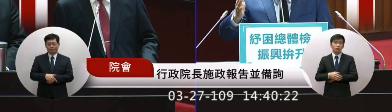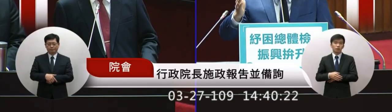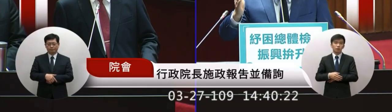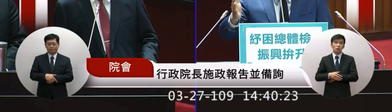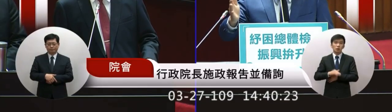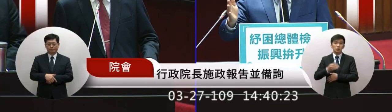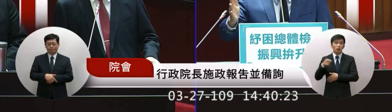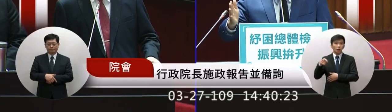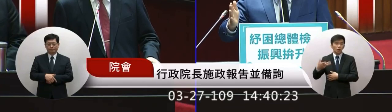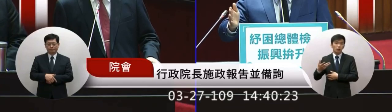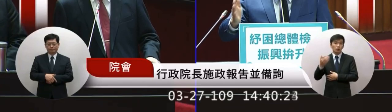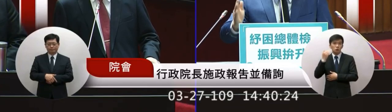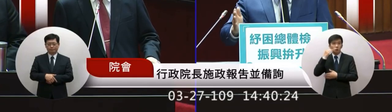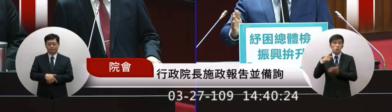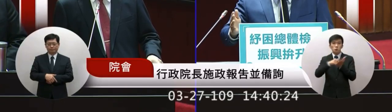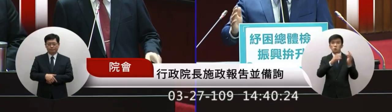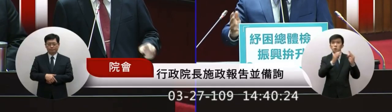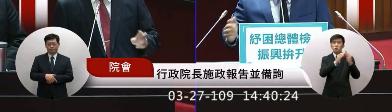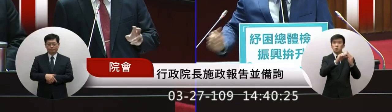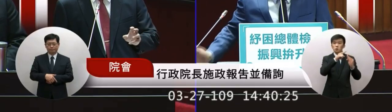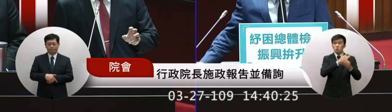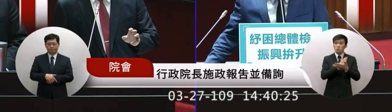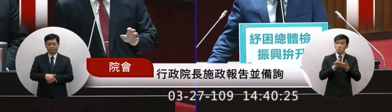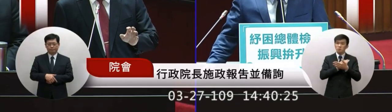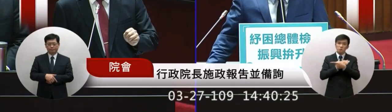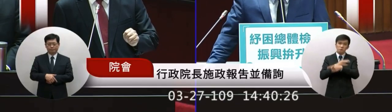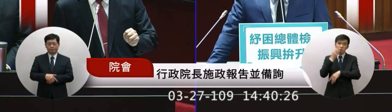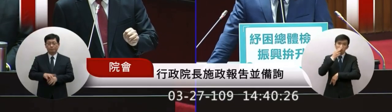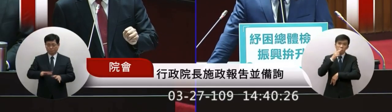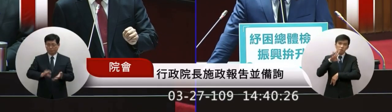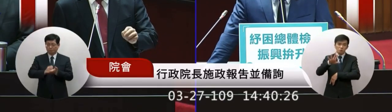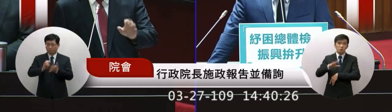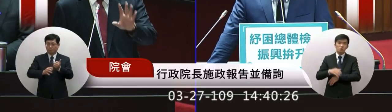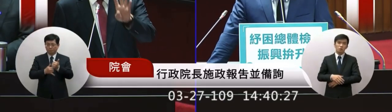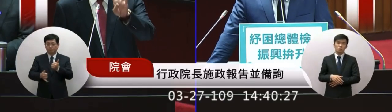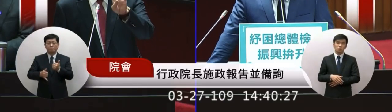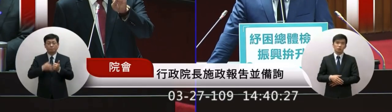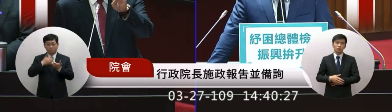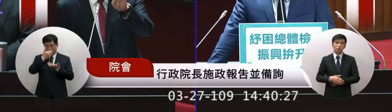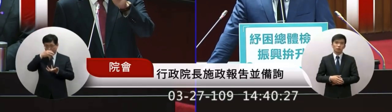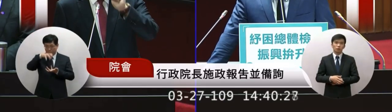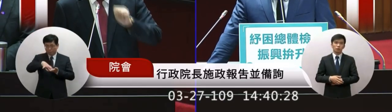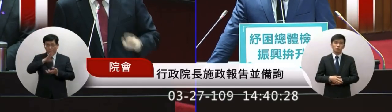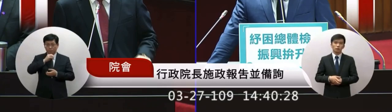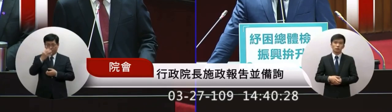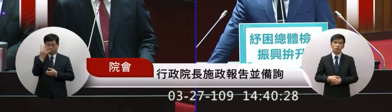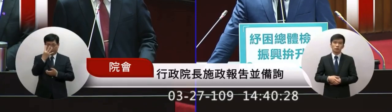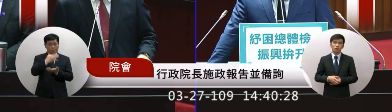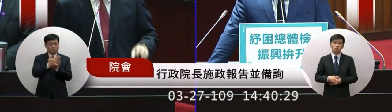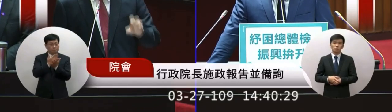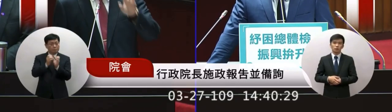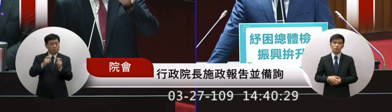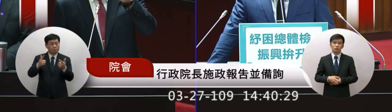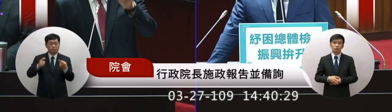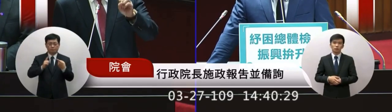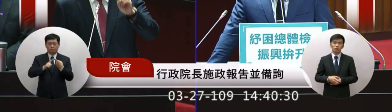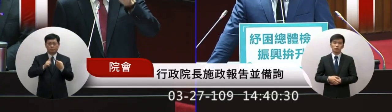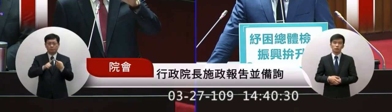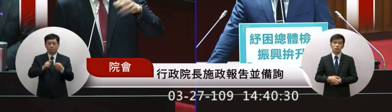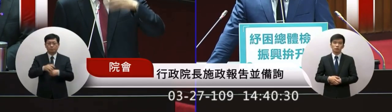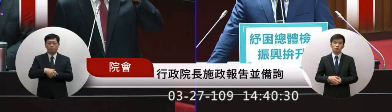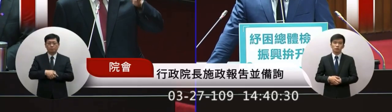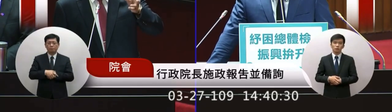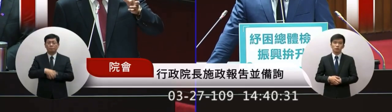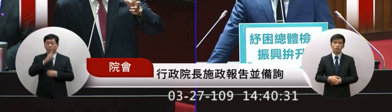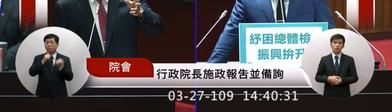是银行的高风险行业，银行还是以他授信的标准来去评估。 餐饮业有四种类啦，第一个是像婚